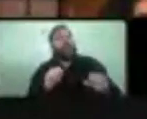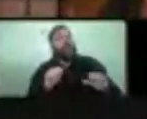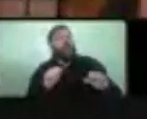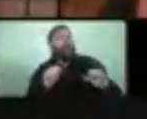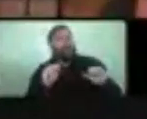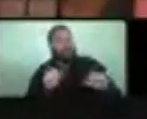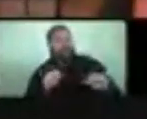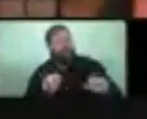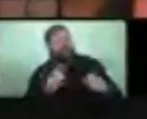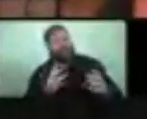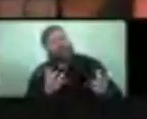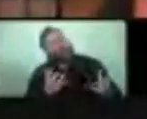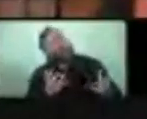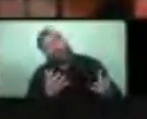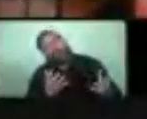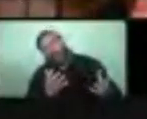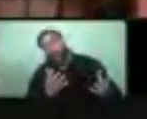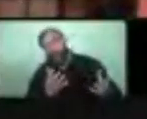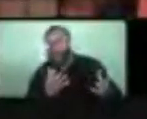ikiwezekana,